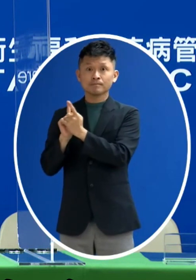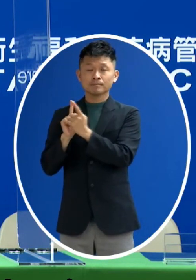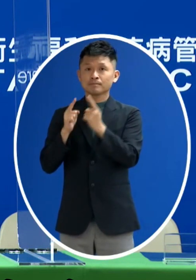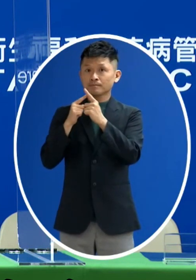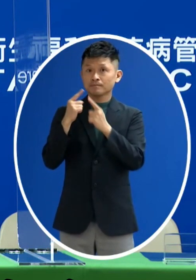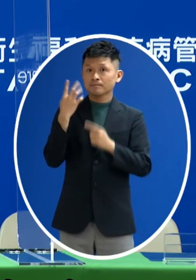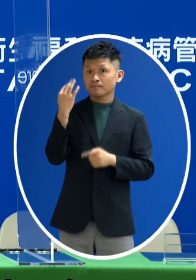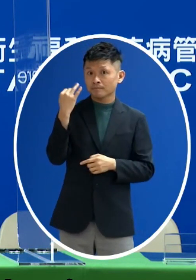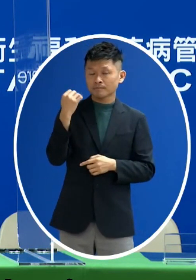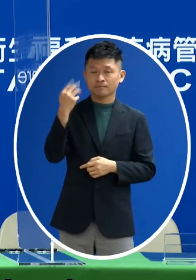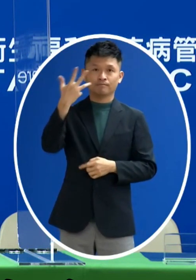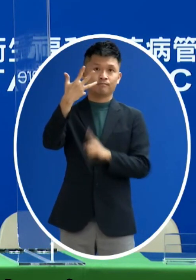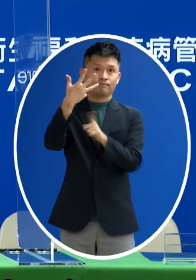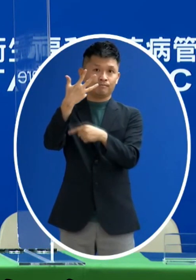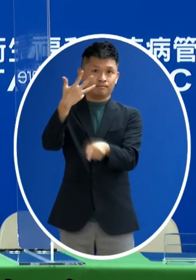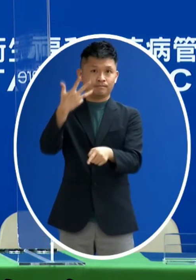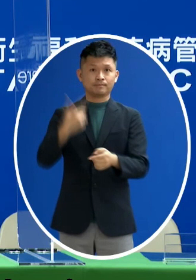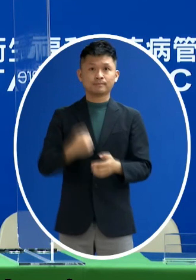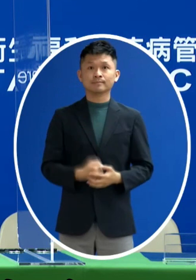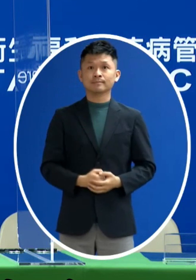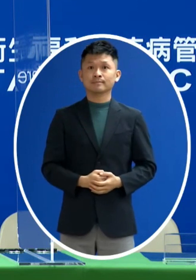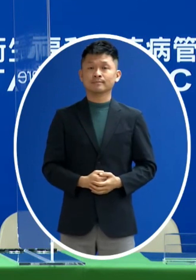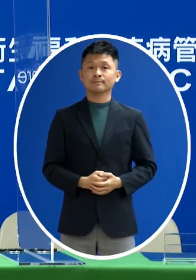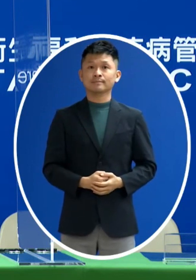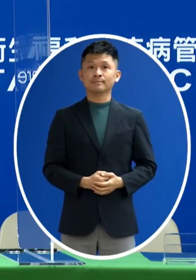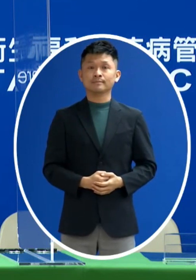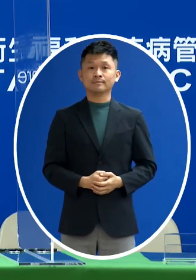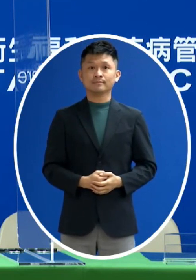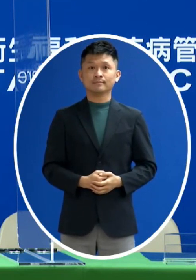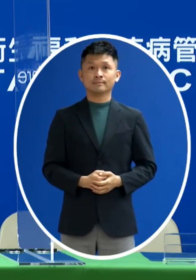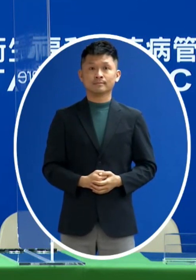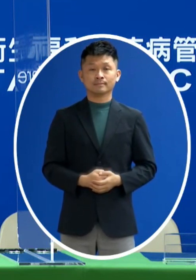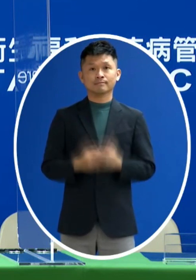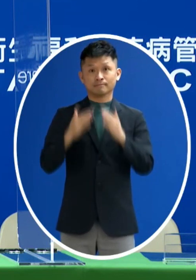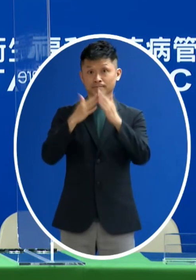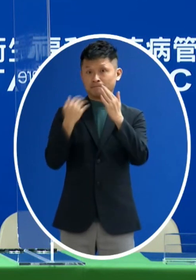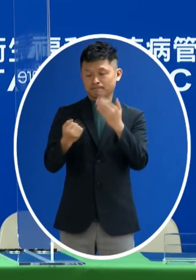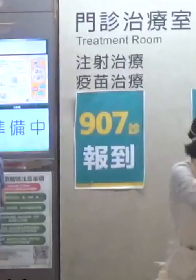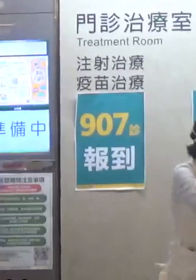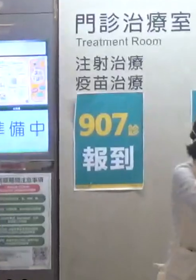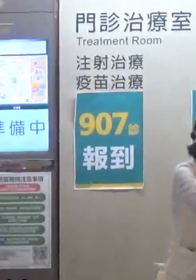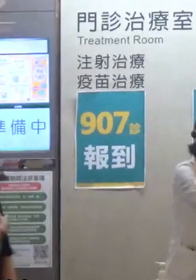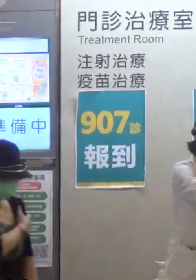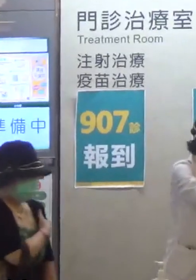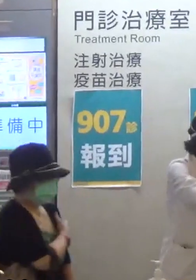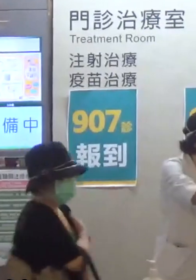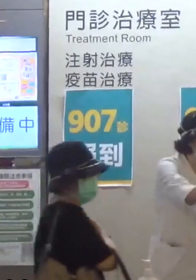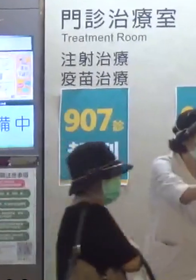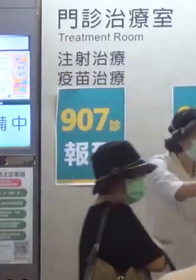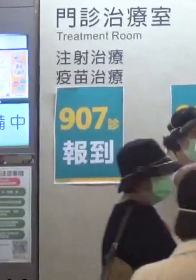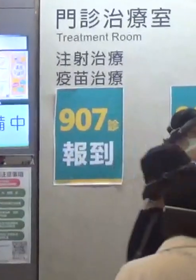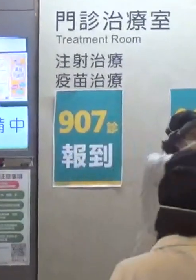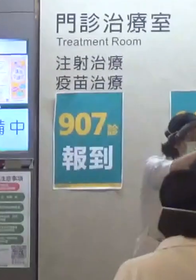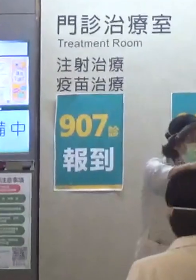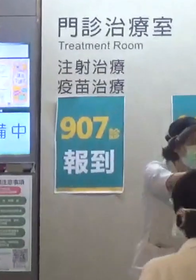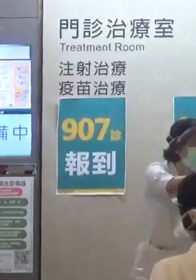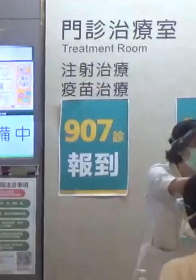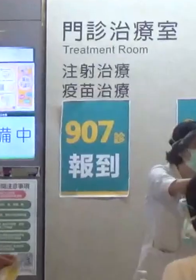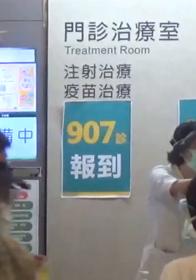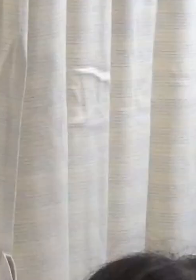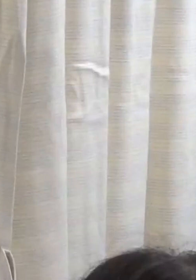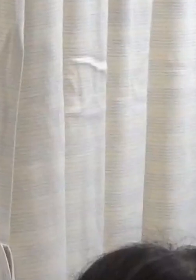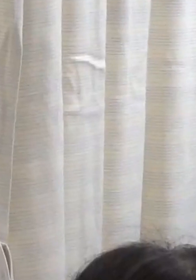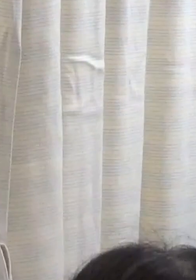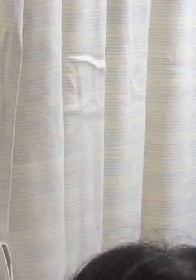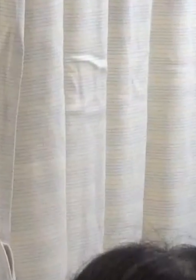者，有8名啊、哦。那列居家隔离。 面对社区内层出不穷的不明感染